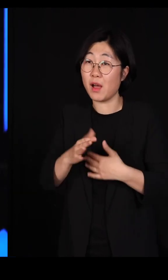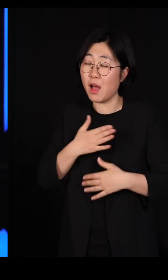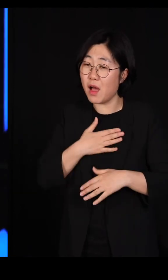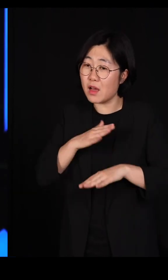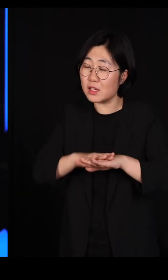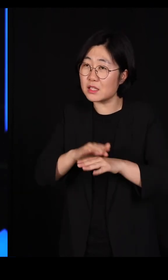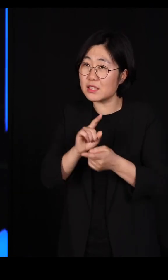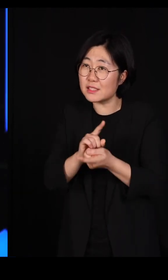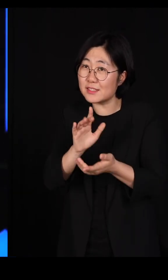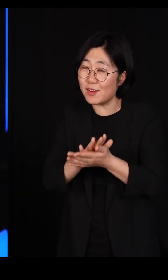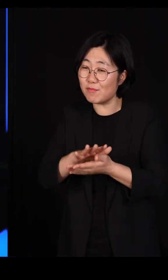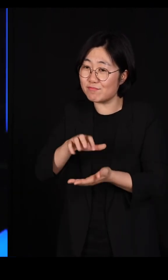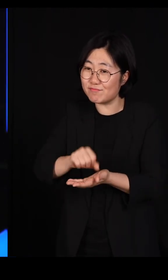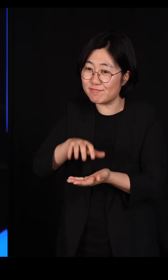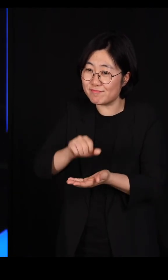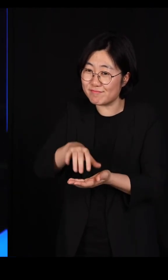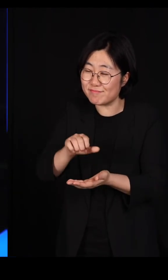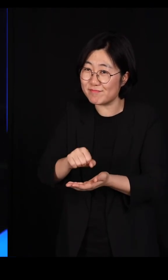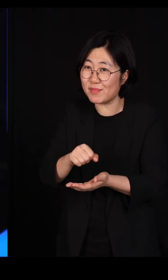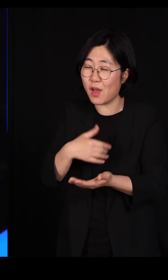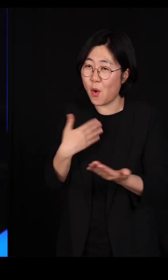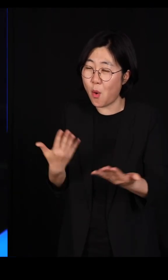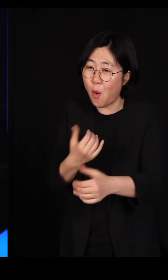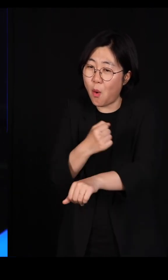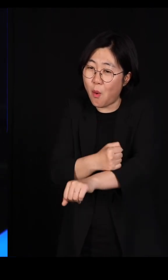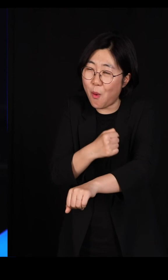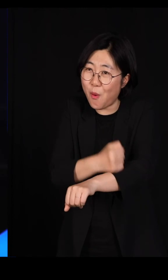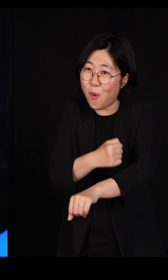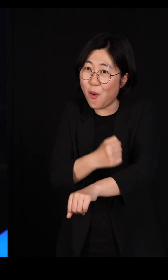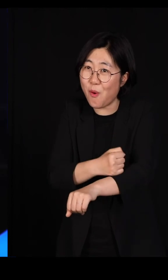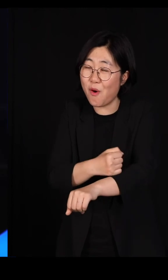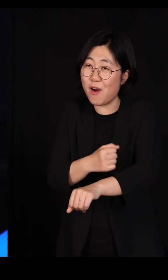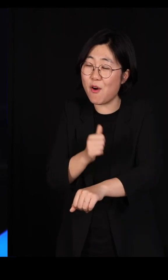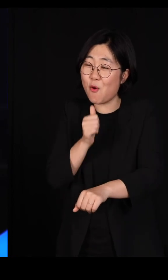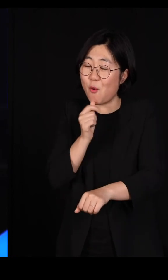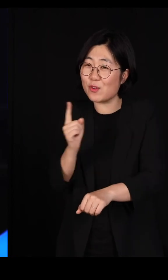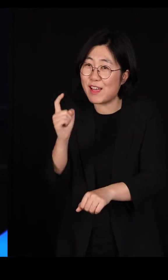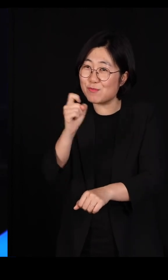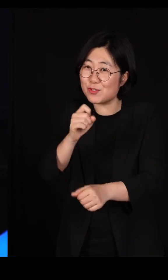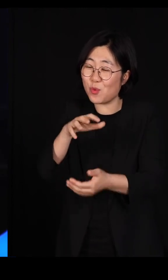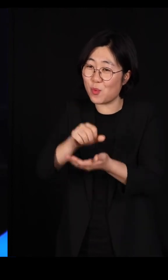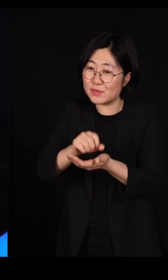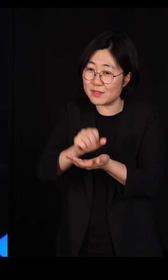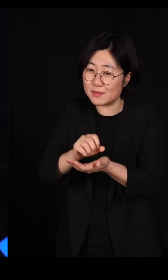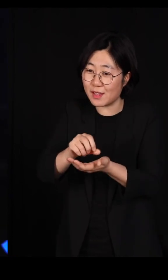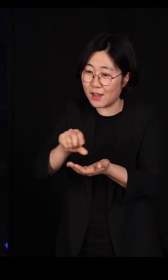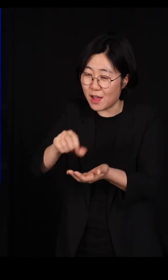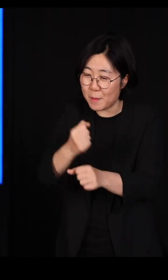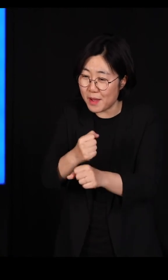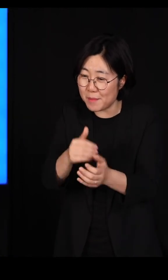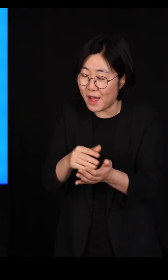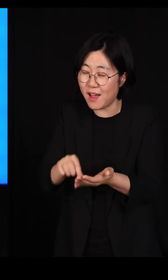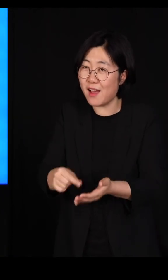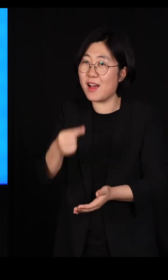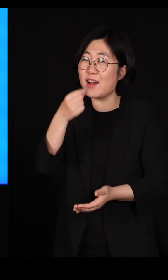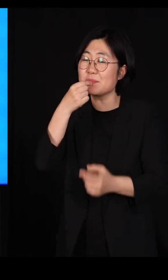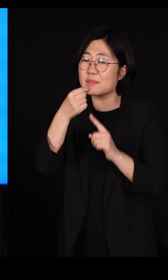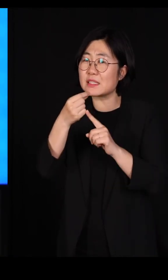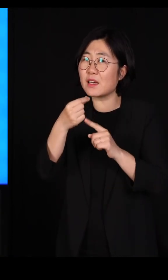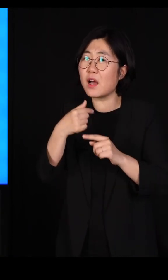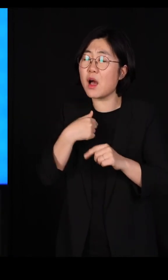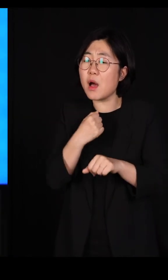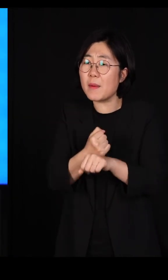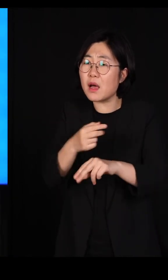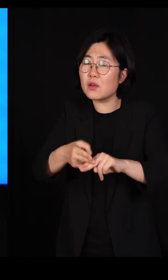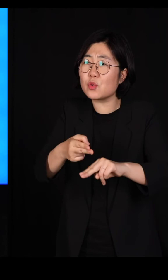자기 손으로 내 손으로 노동을 해 보면 이 음식이 고사리가 콩나물이 내 입에 들어오기까지 어떤 과정을